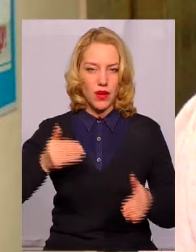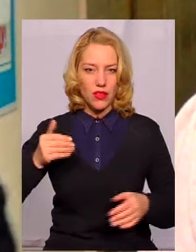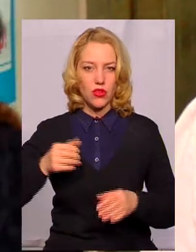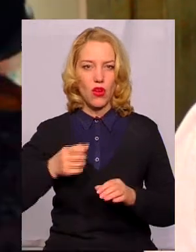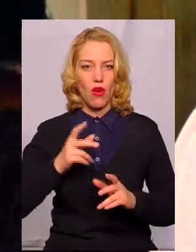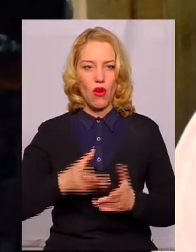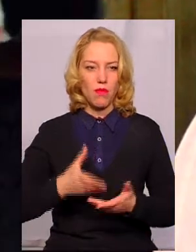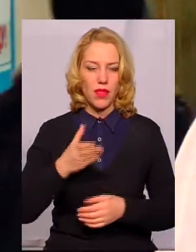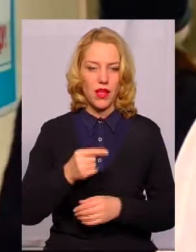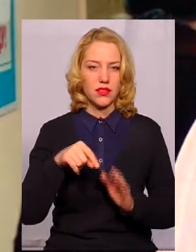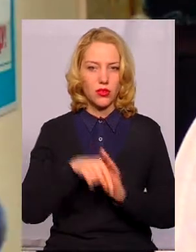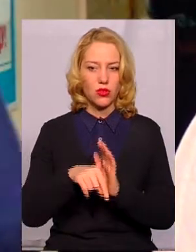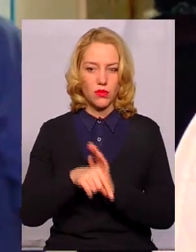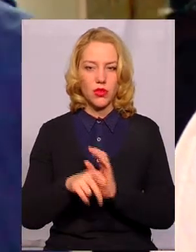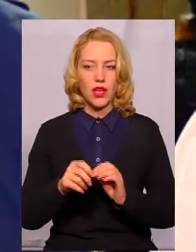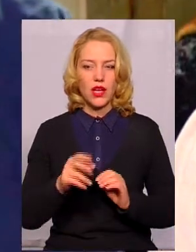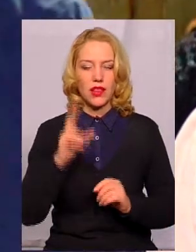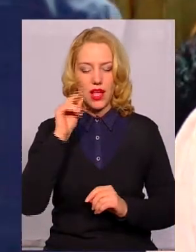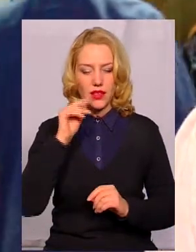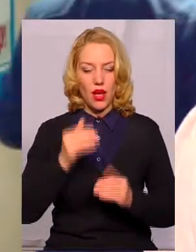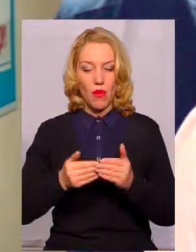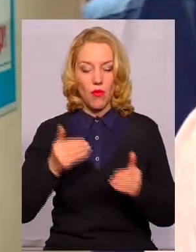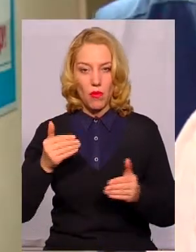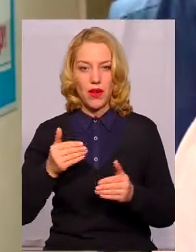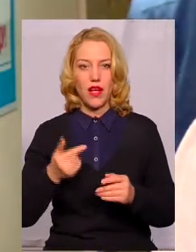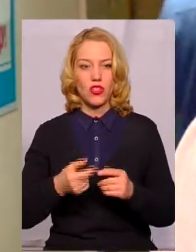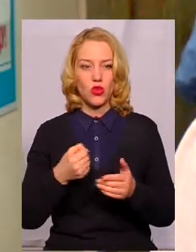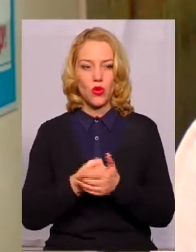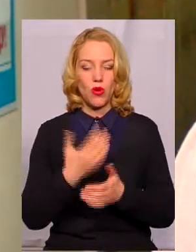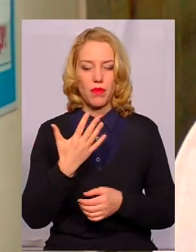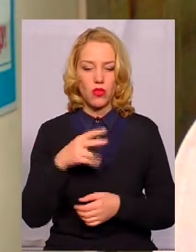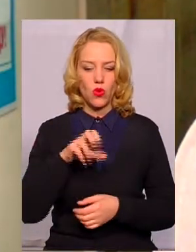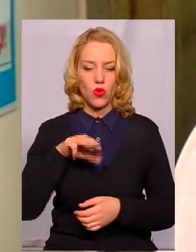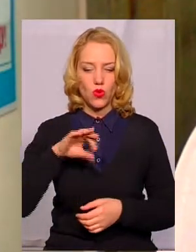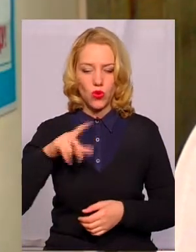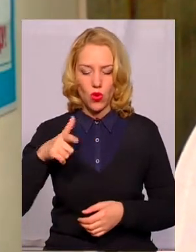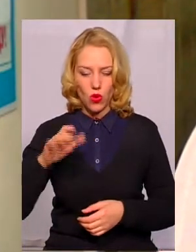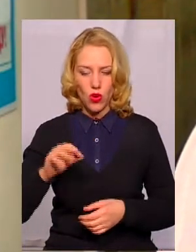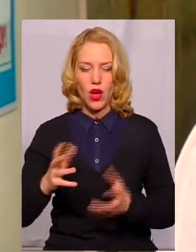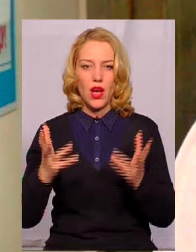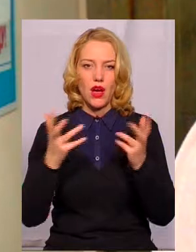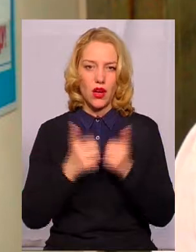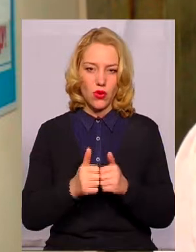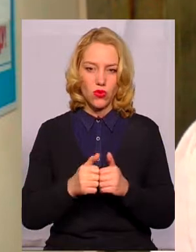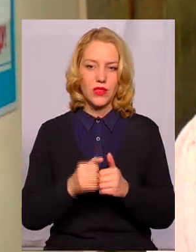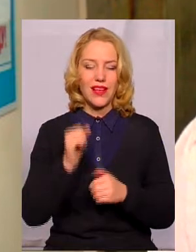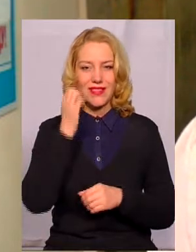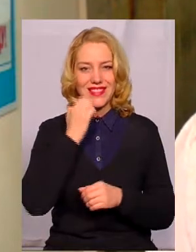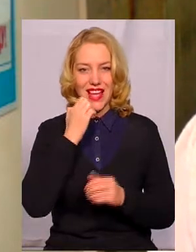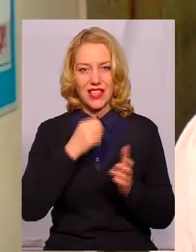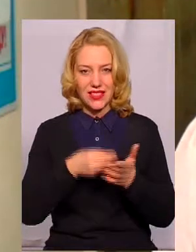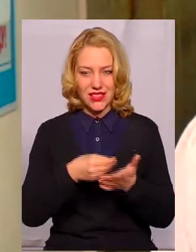Тобто, з дати попередньої оплати до 5 лютого розраховується в нових, у старих тарифах, з 5 лютого до